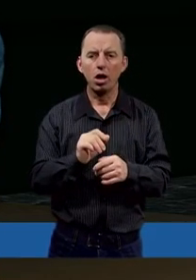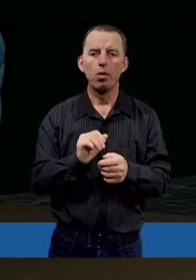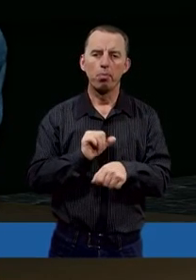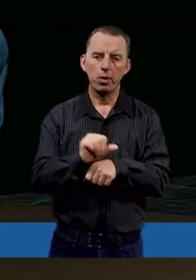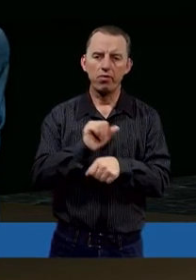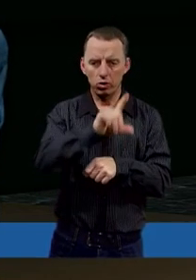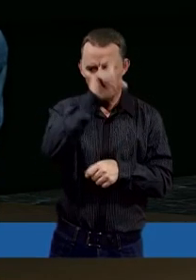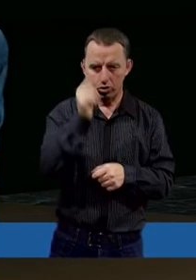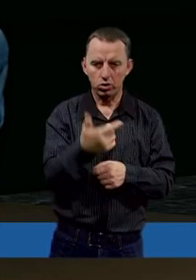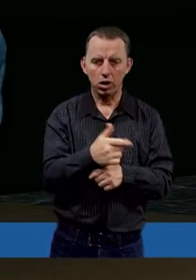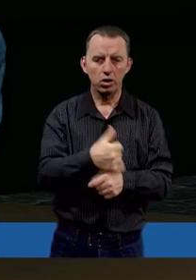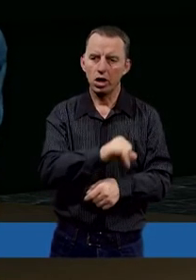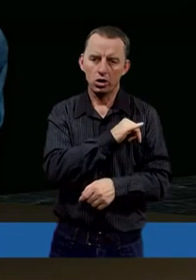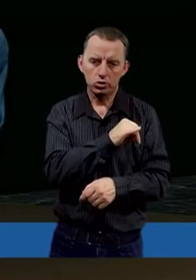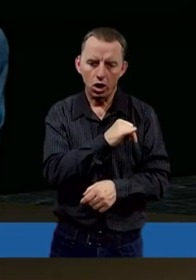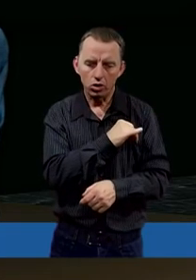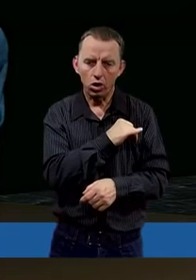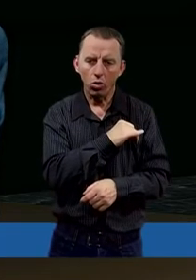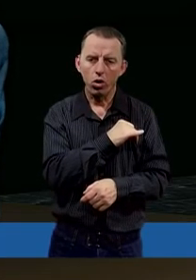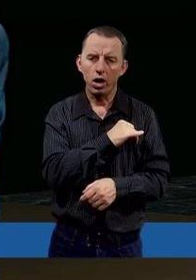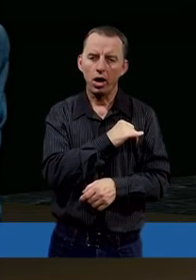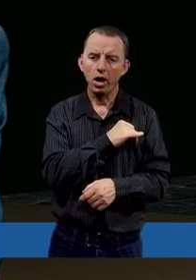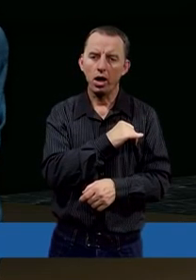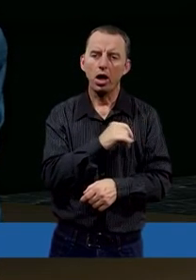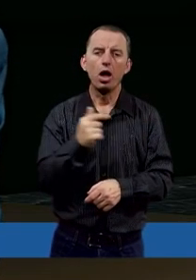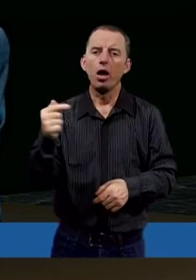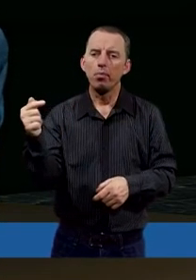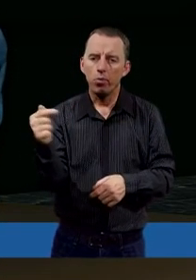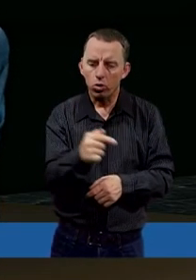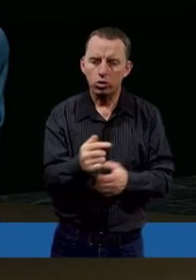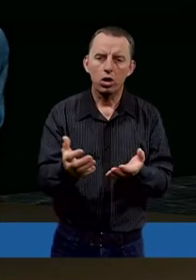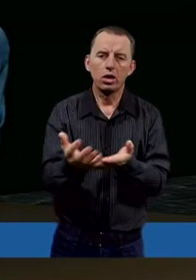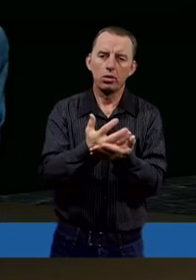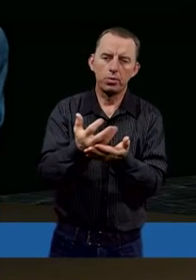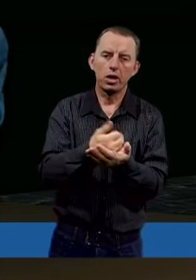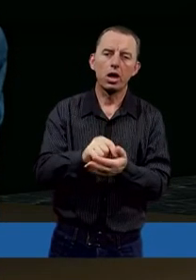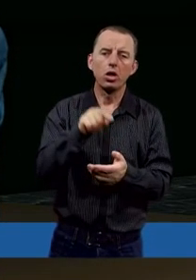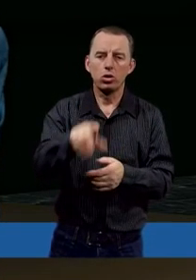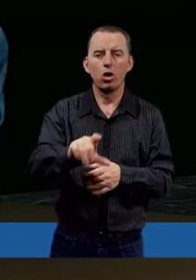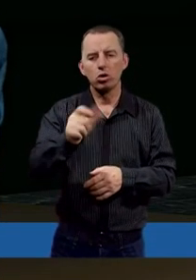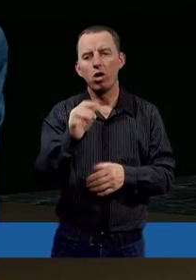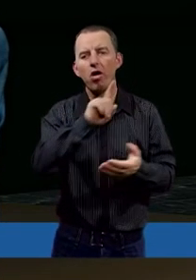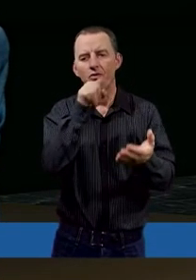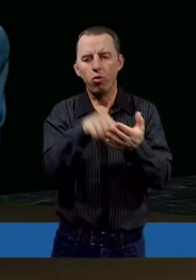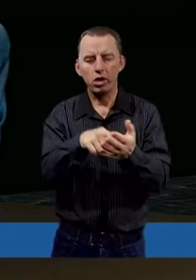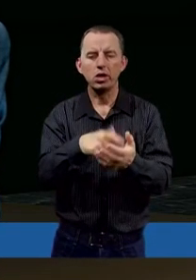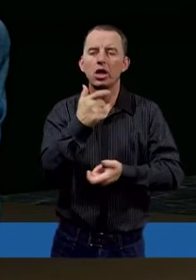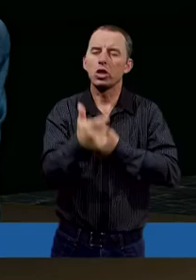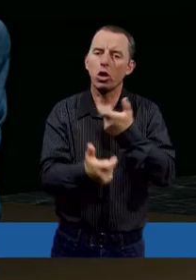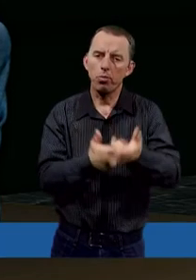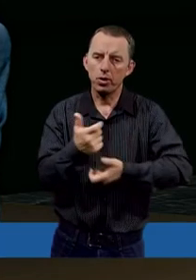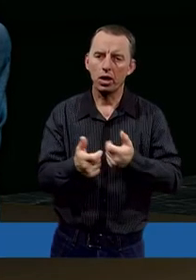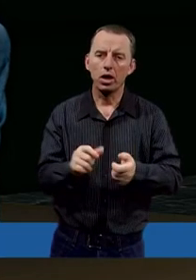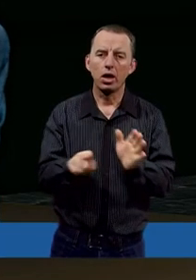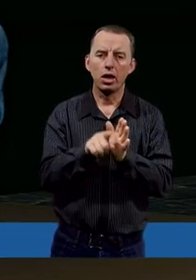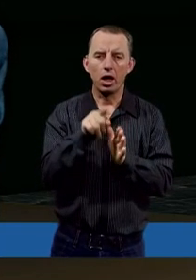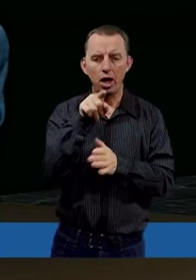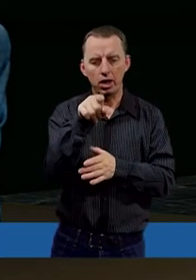którzy grzeszą i muszą zbierać to, co właśnie zrobili.